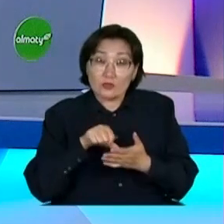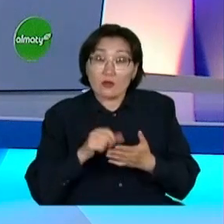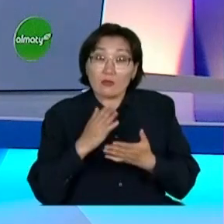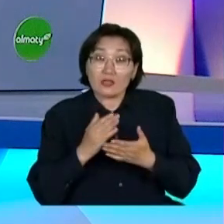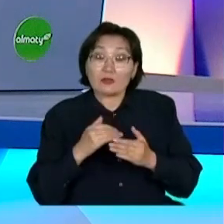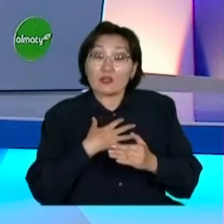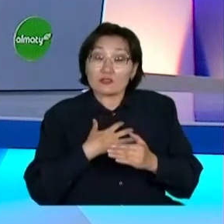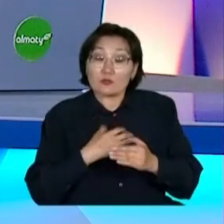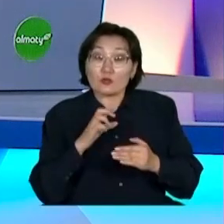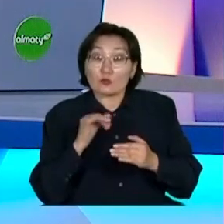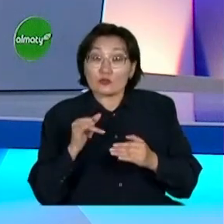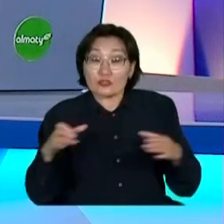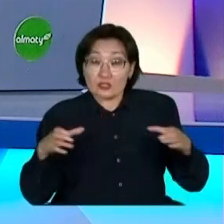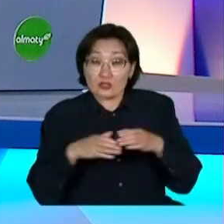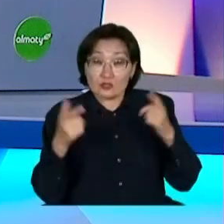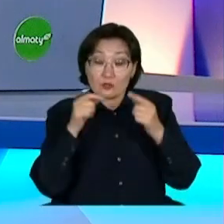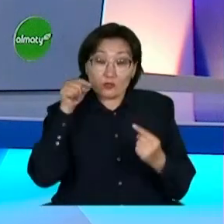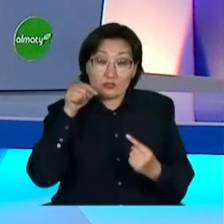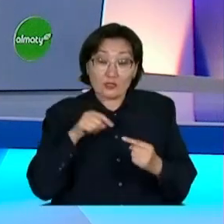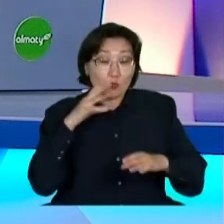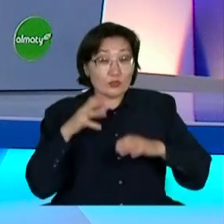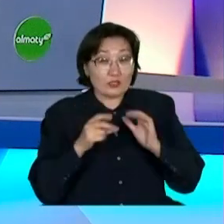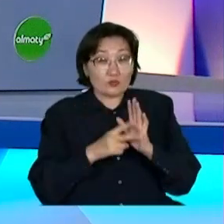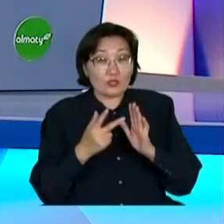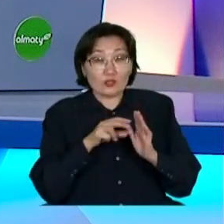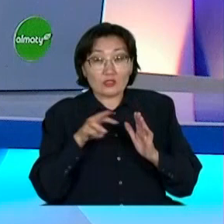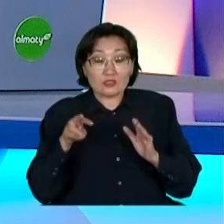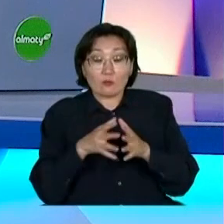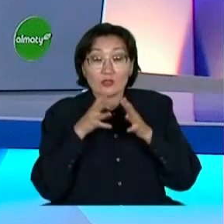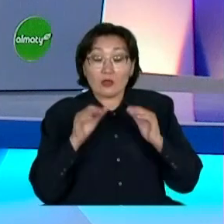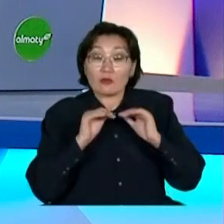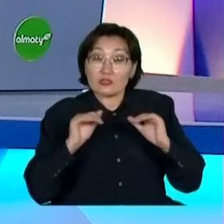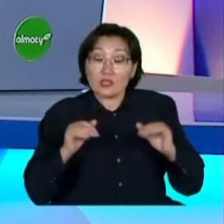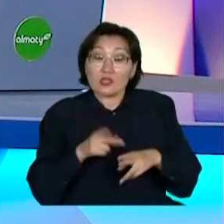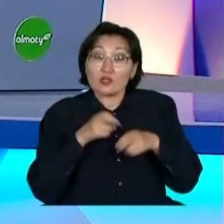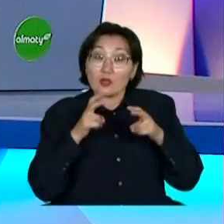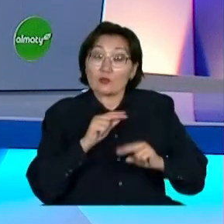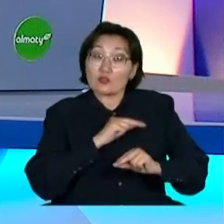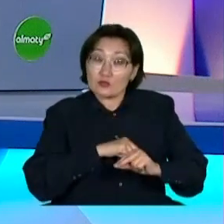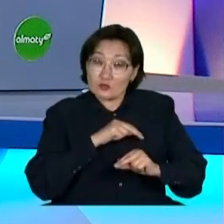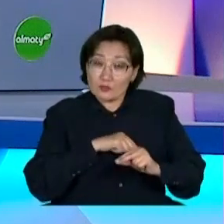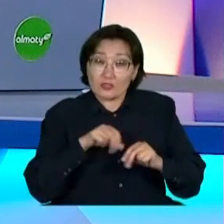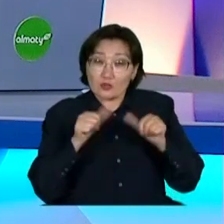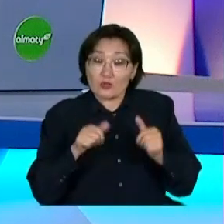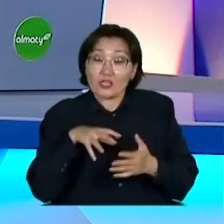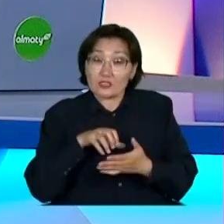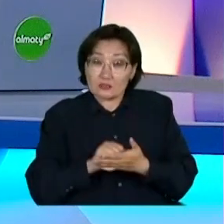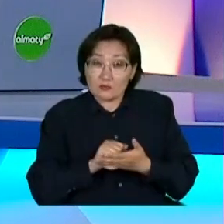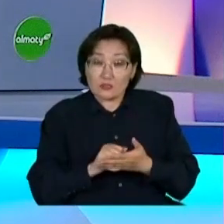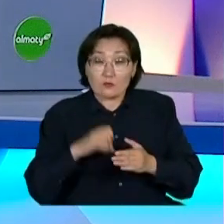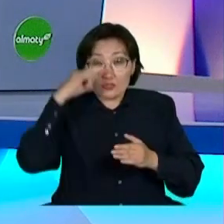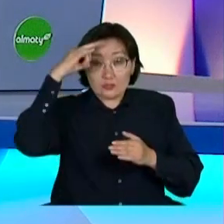отыр. Біріккен ұлттар ұйымының дерегіне сүйенсек, әлемде 73 миллионнан астам бала қауіпті еңбек түрімен айналысады екен. Ал